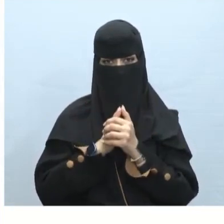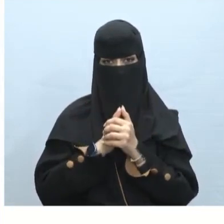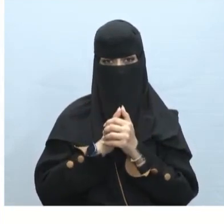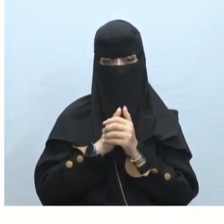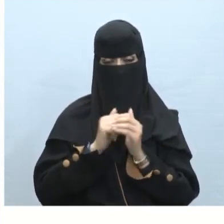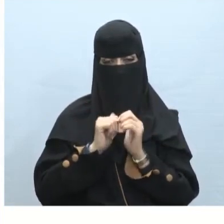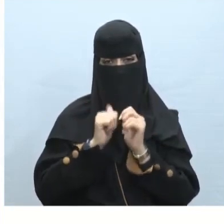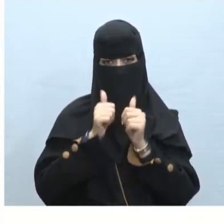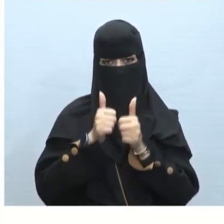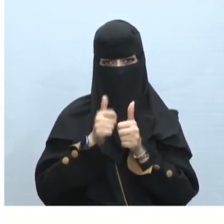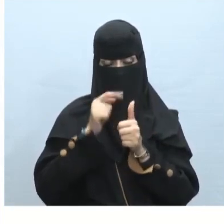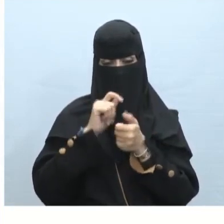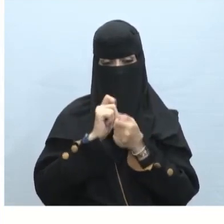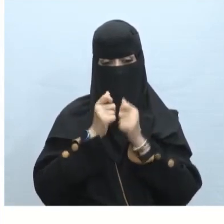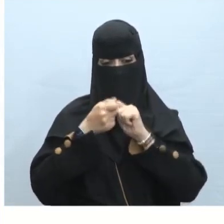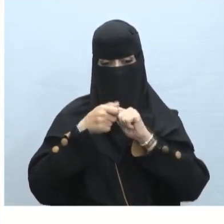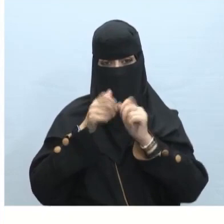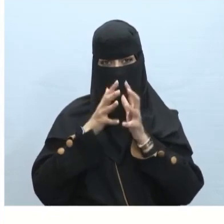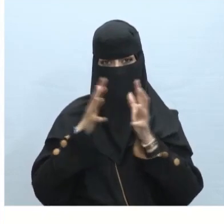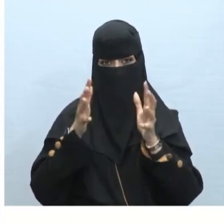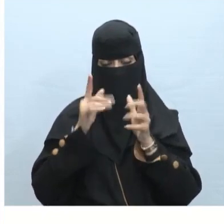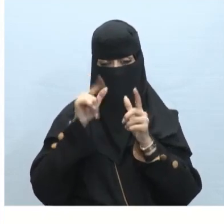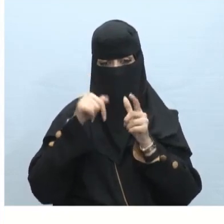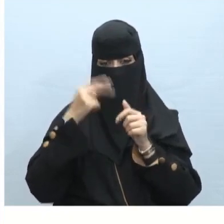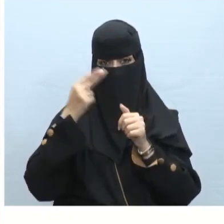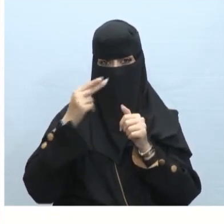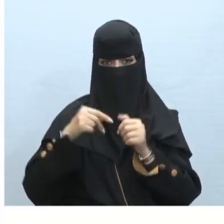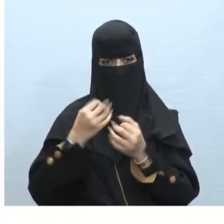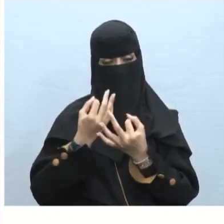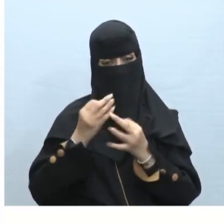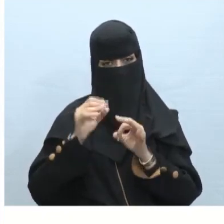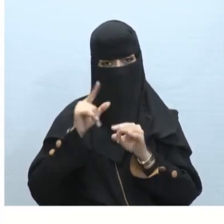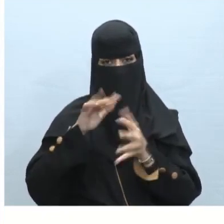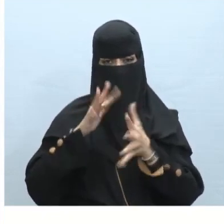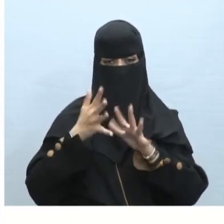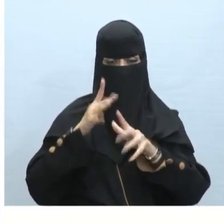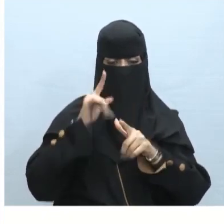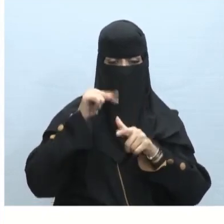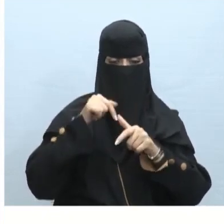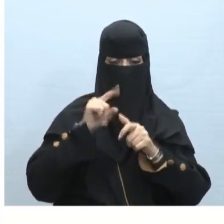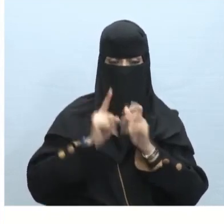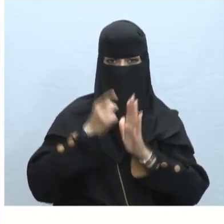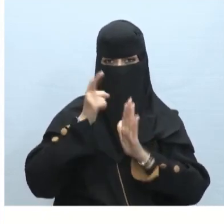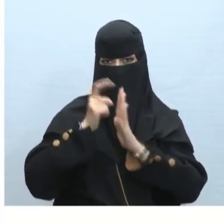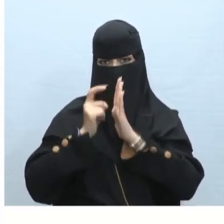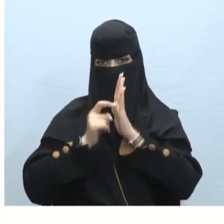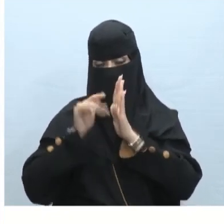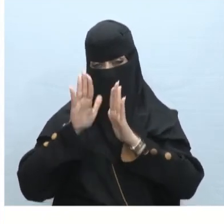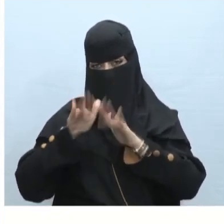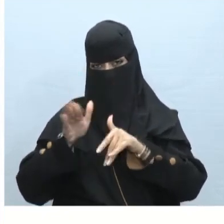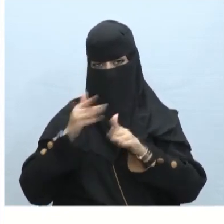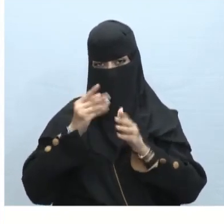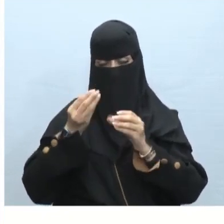تستطيع تغيير حجم الرسم كامل او حجم احد العناصر الموجوده داخل